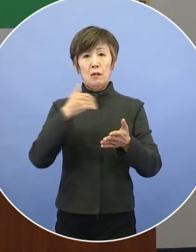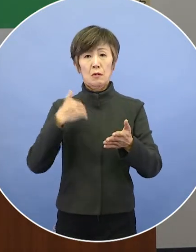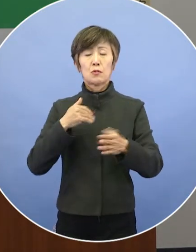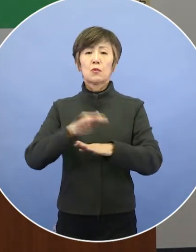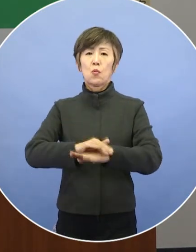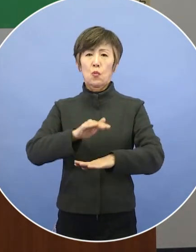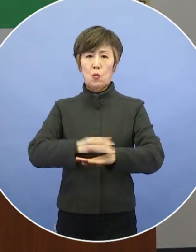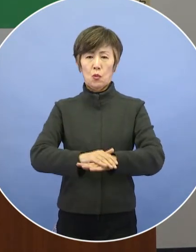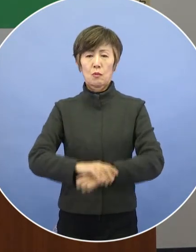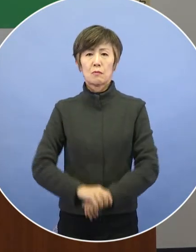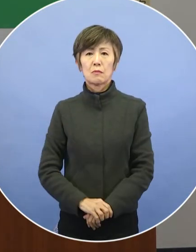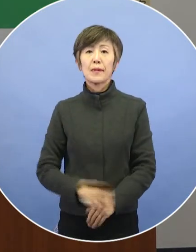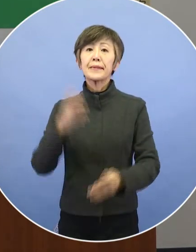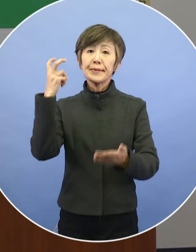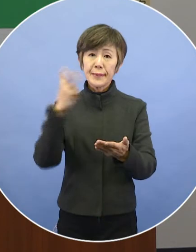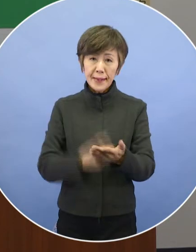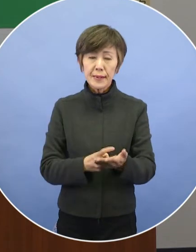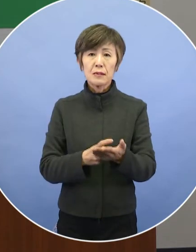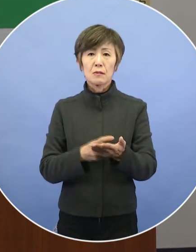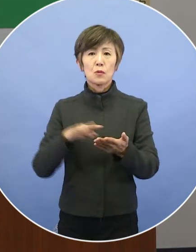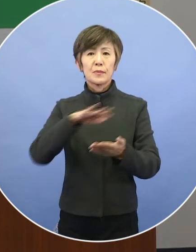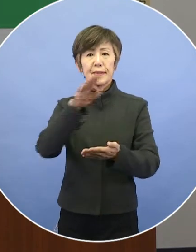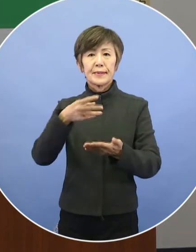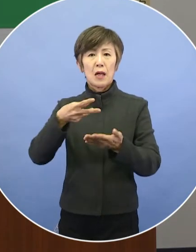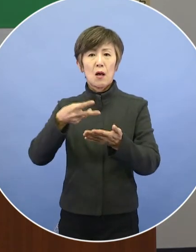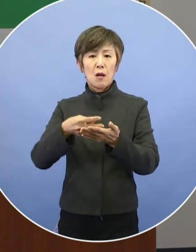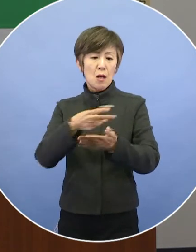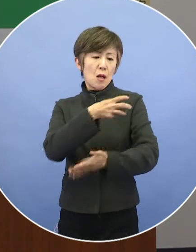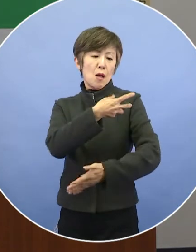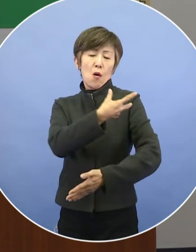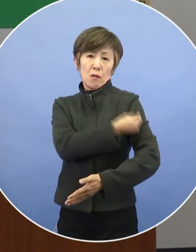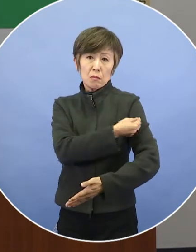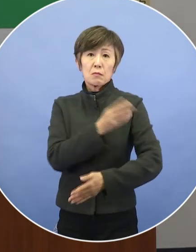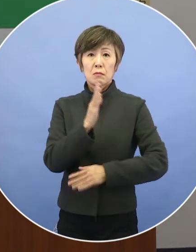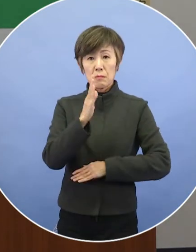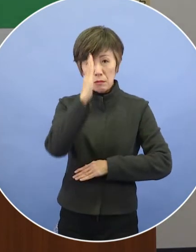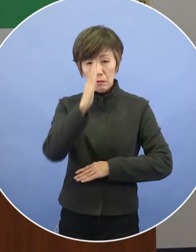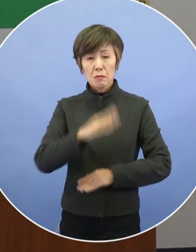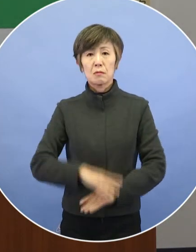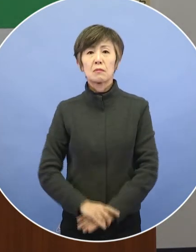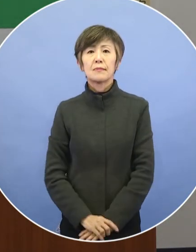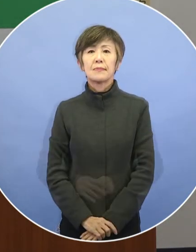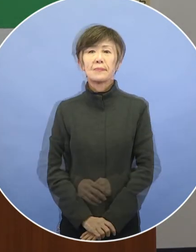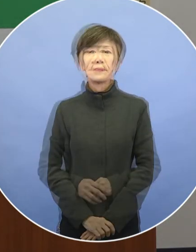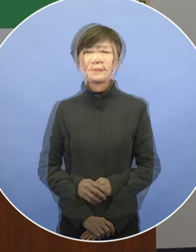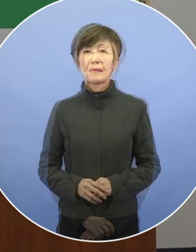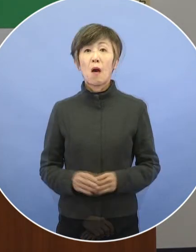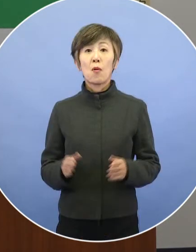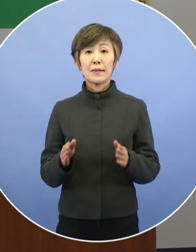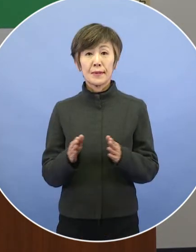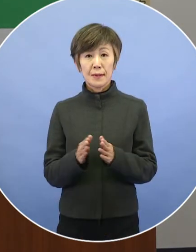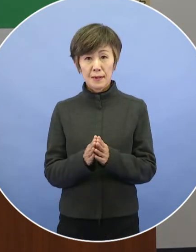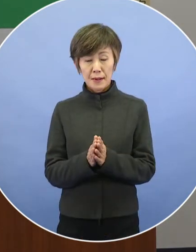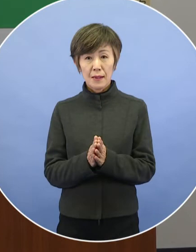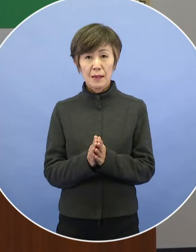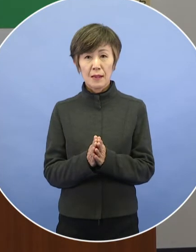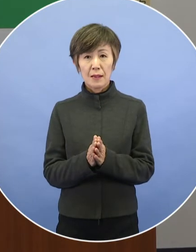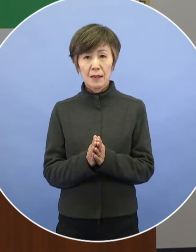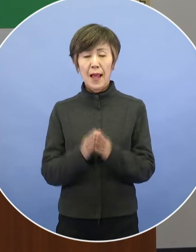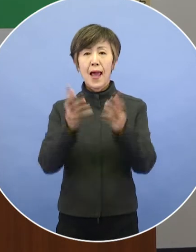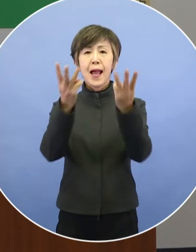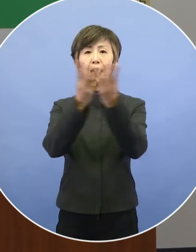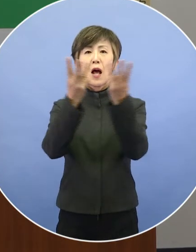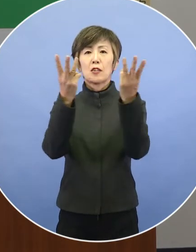いるところでございますぜひともあのワクチン接種の方積極的にお願いしたいと思います合わせまし